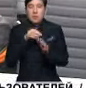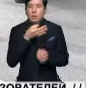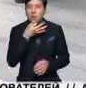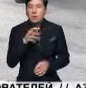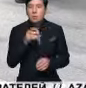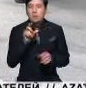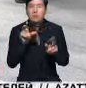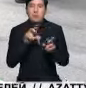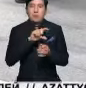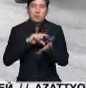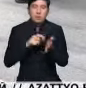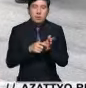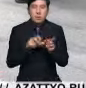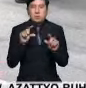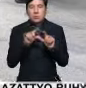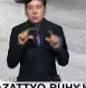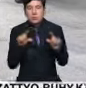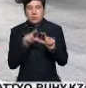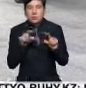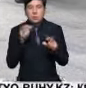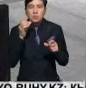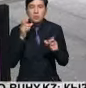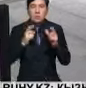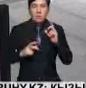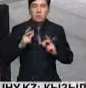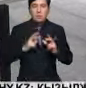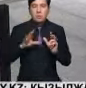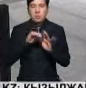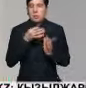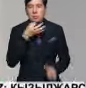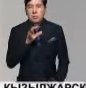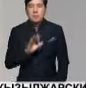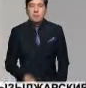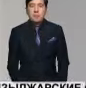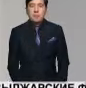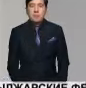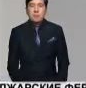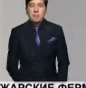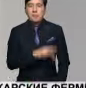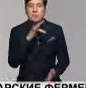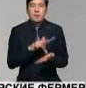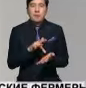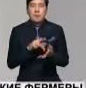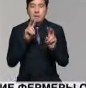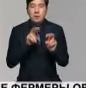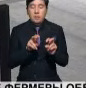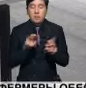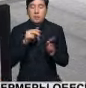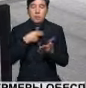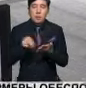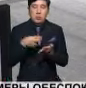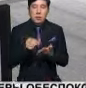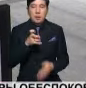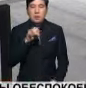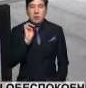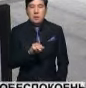здания, будь то школа, университет или другие учреждения. На базе Центра судебной экспертизы мы купили аппарат. Именно